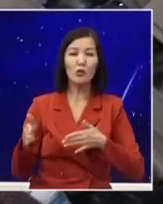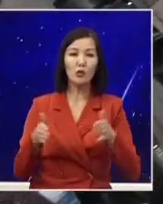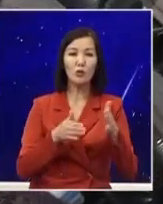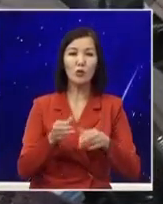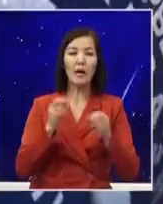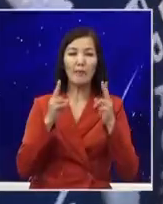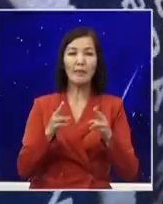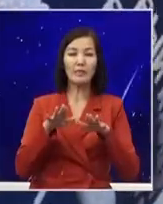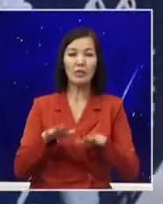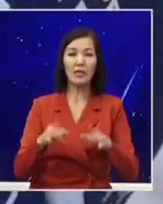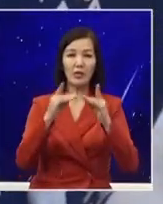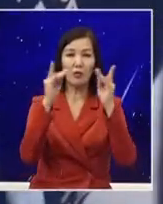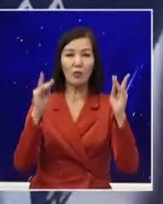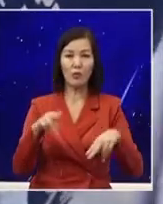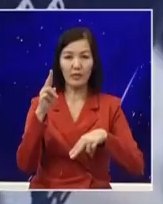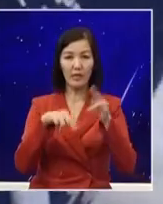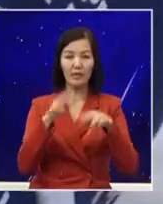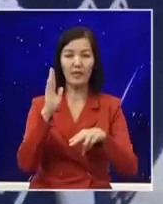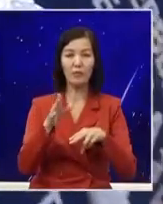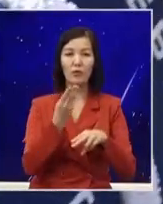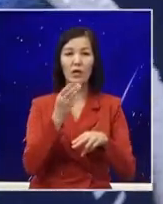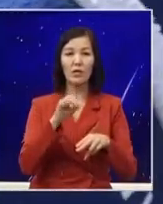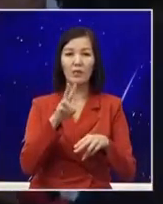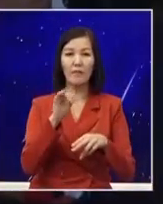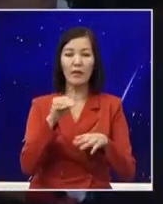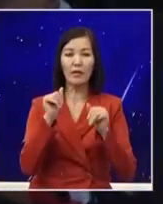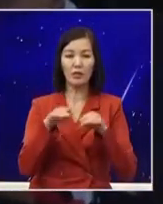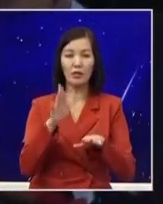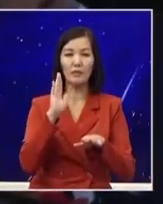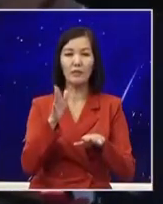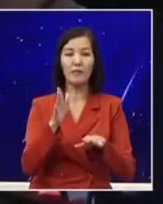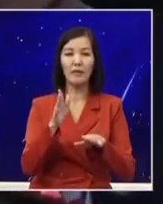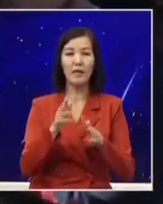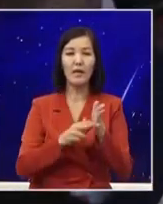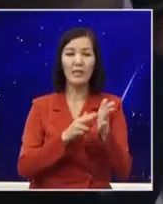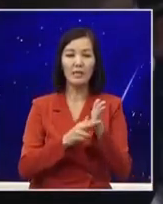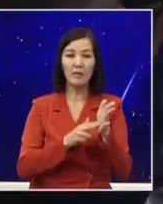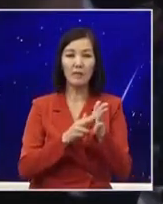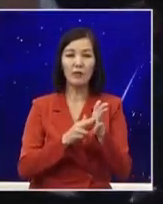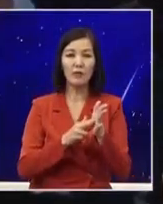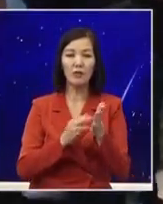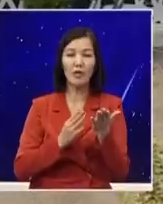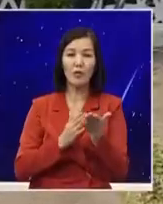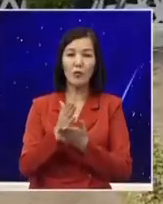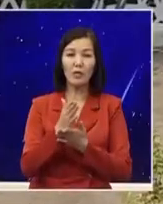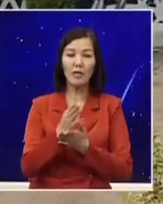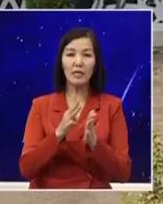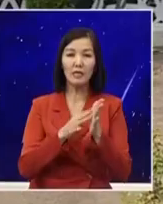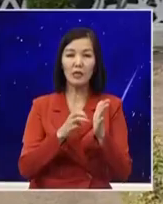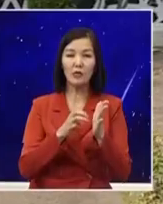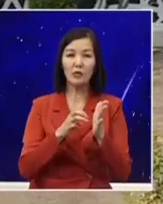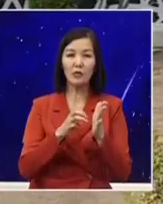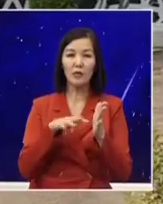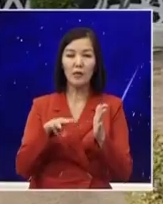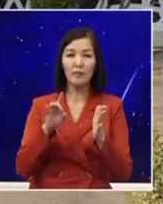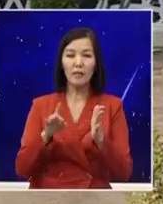бой көтермек. Ал Шамалғандағы көлік шиеленісі де шешімін табады. Темір жол өткелінен 800 метр жерден айналма жол